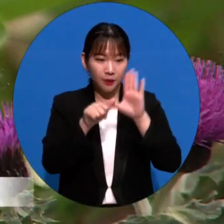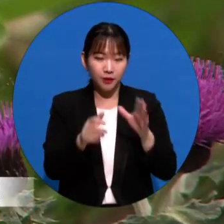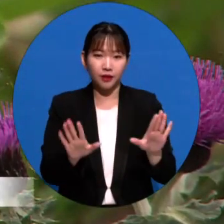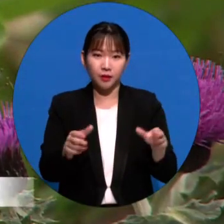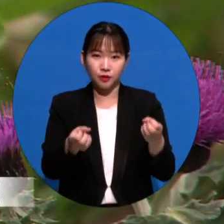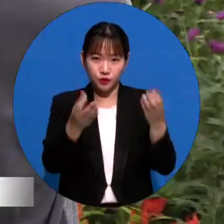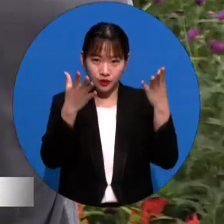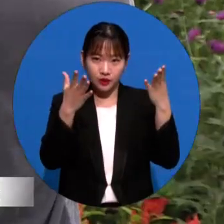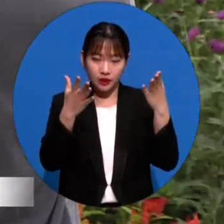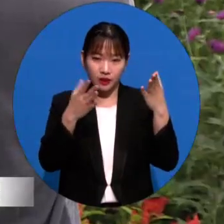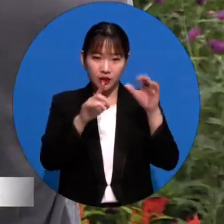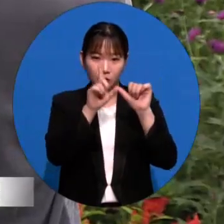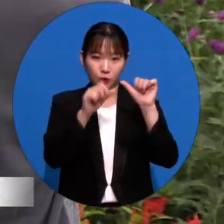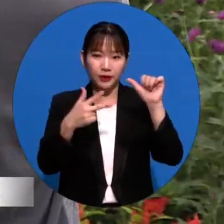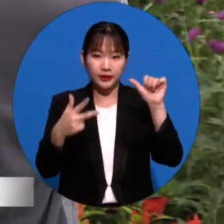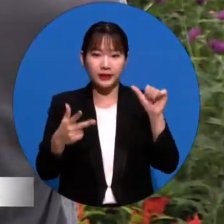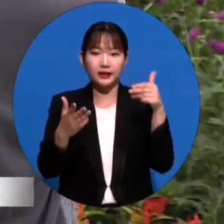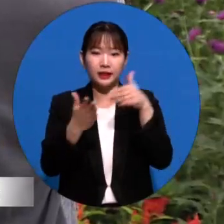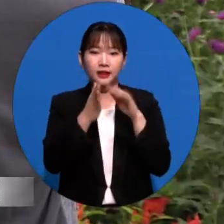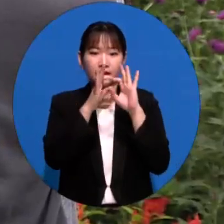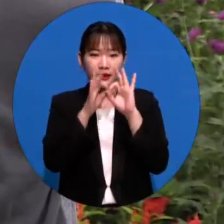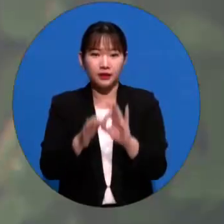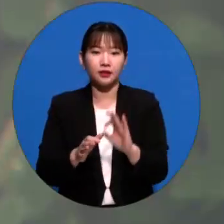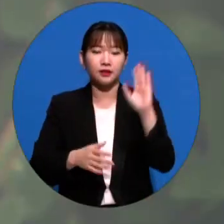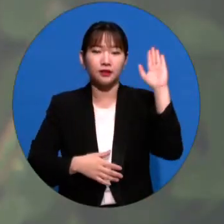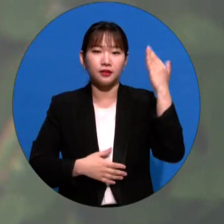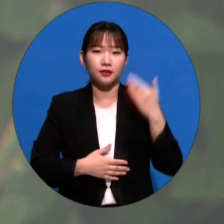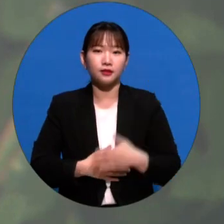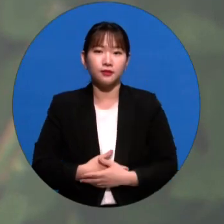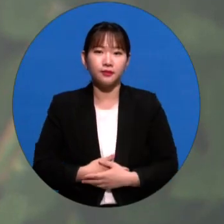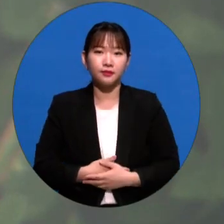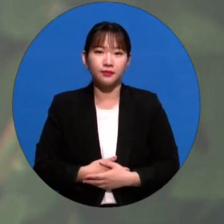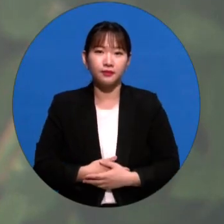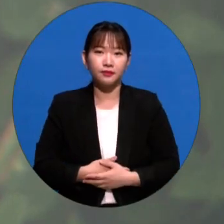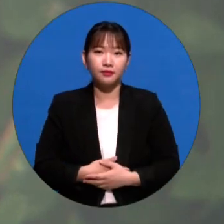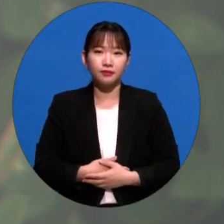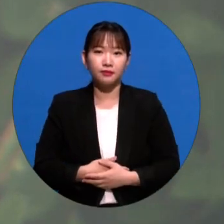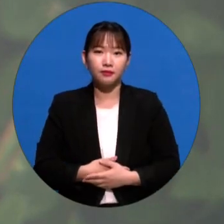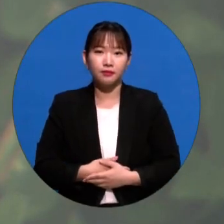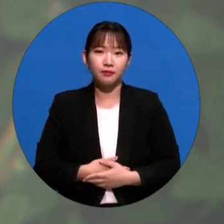한평 나비축제는 다음 달 7일까지 이어집니다. MBC 뉴스 김진선입니다.